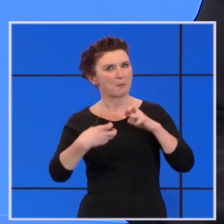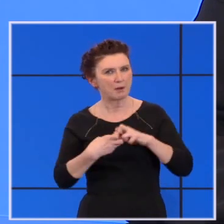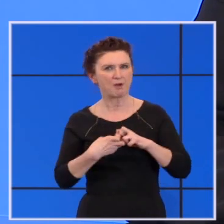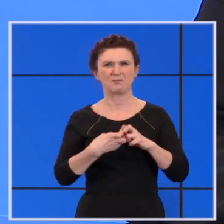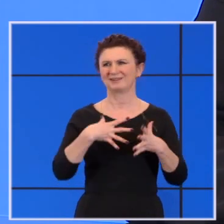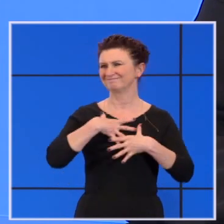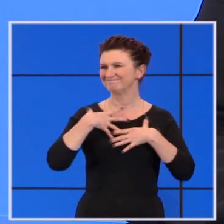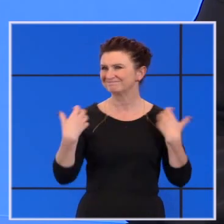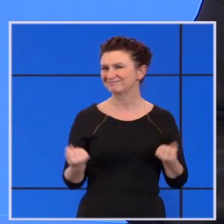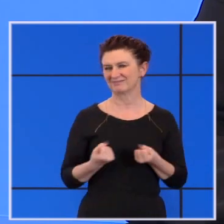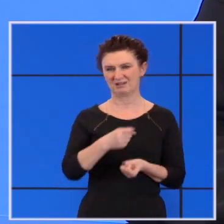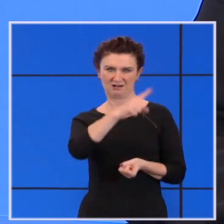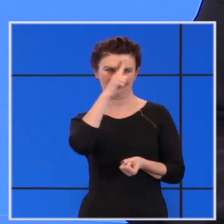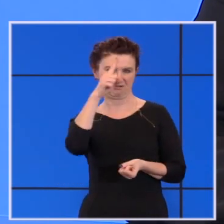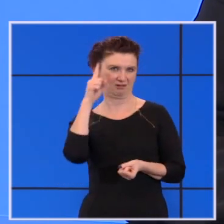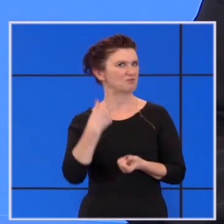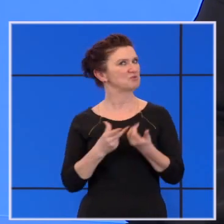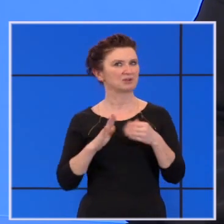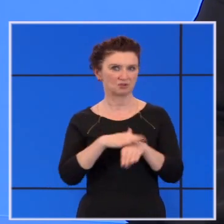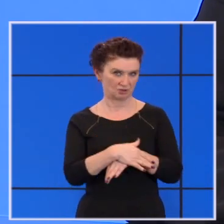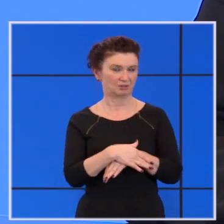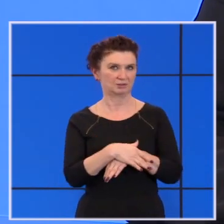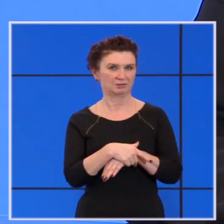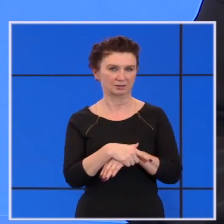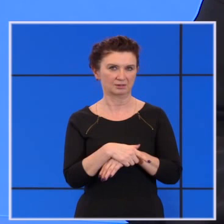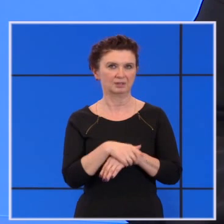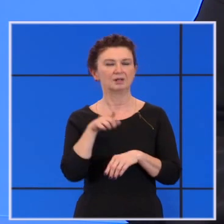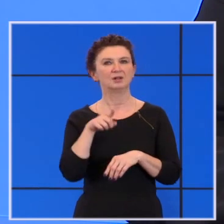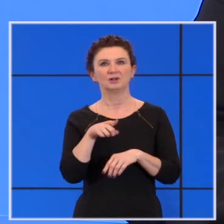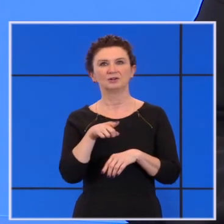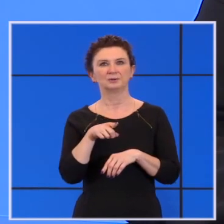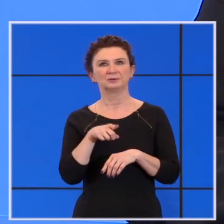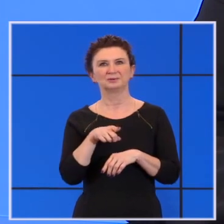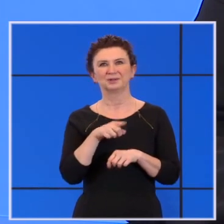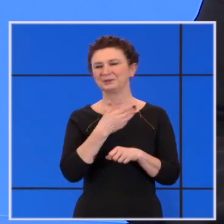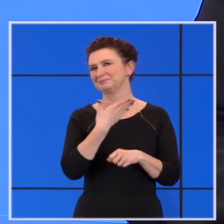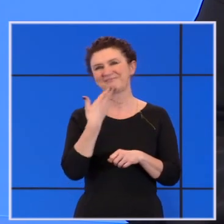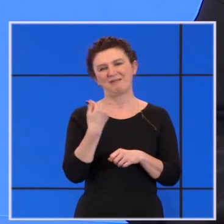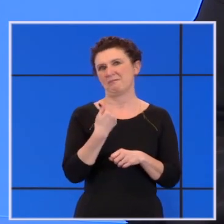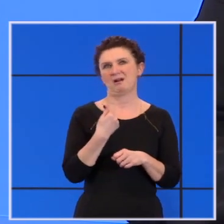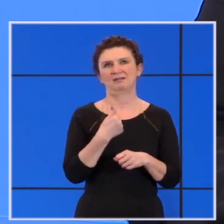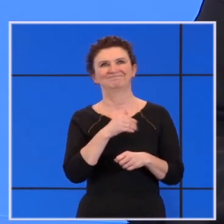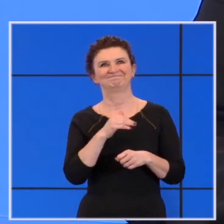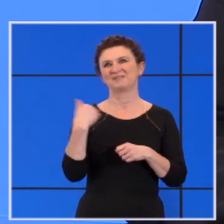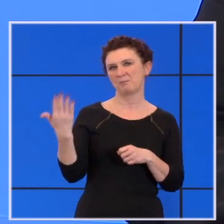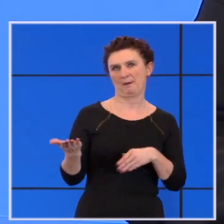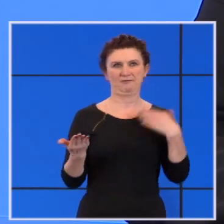ludzka, jaką jest niepłodność, dzisiaj nie ma barwy politycznej, nie jest ani lewicowa, ani prawicowa. I